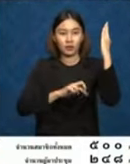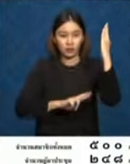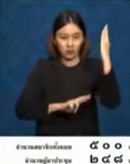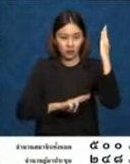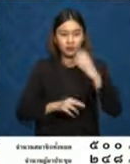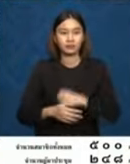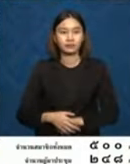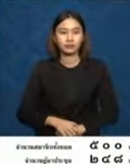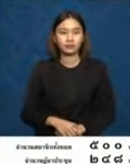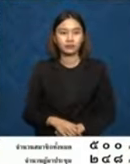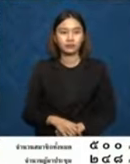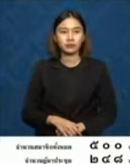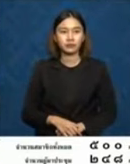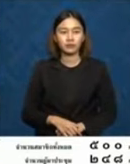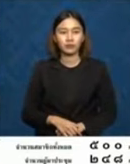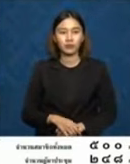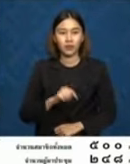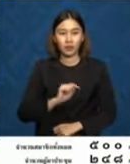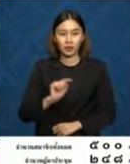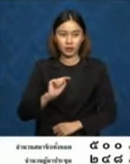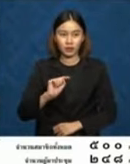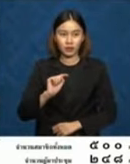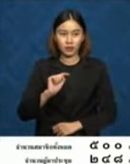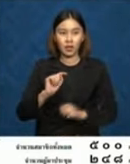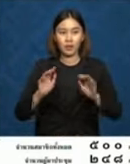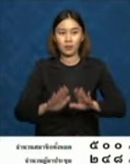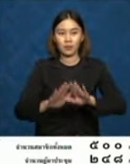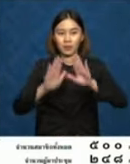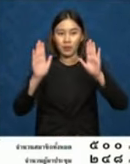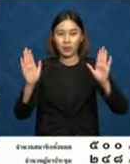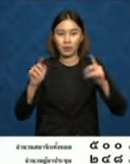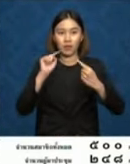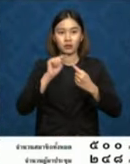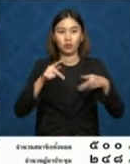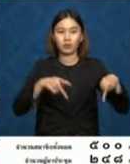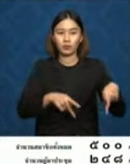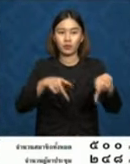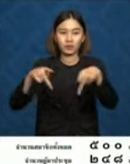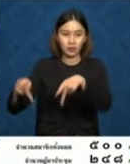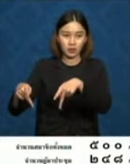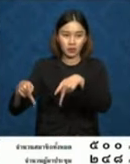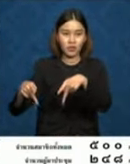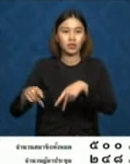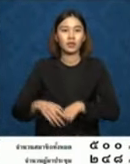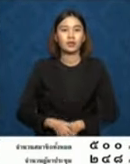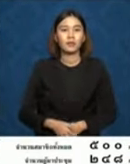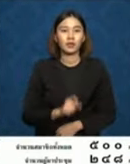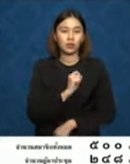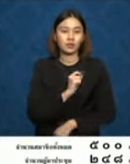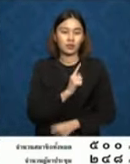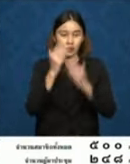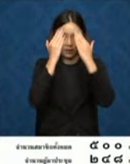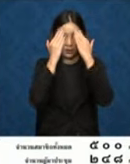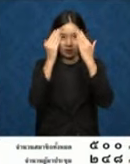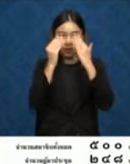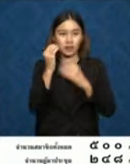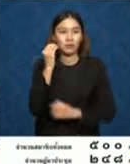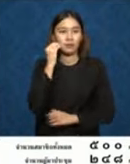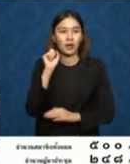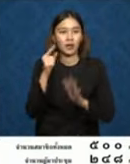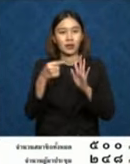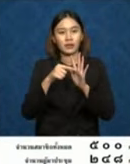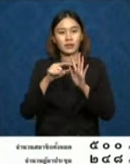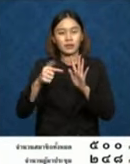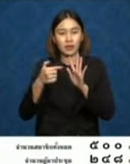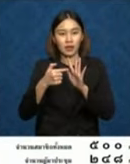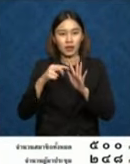และก็พรุ่งนี้ท่านจะไปเปิดพิพิธภัณฑ์อัลกุรอานนะครับที่บ้านศาลาลูกไก่อำเภอยี่งโง